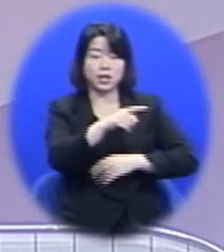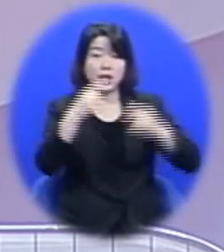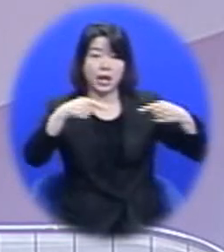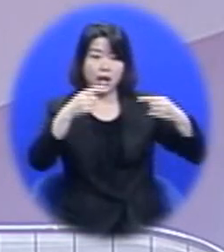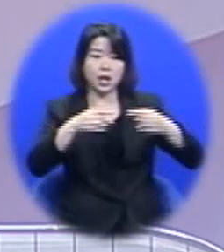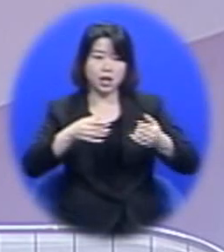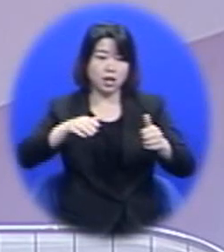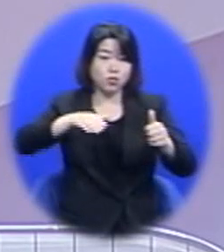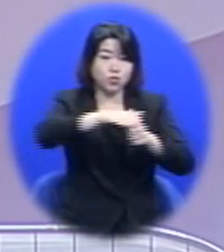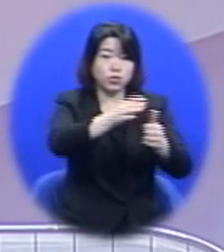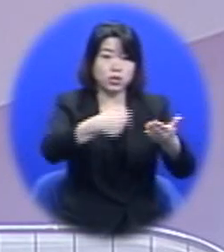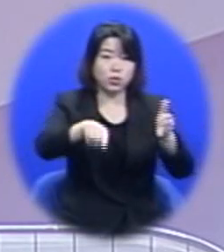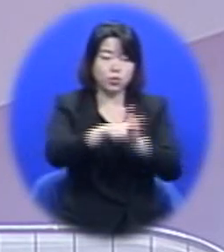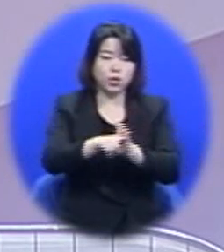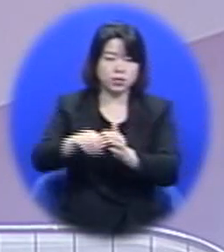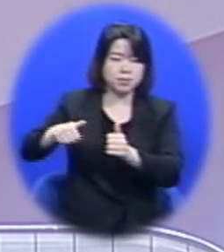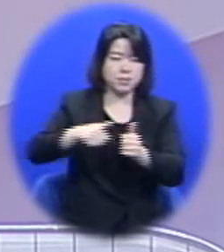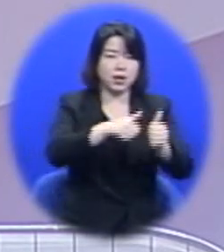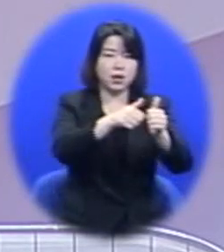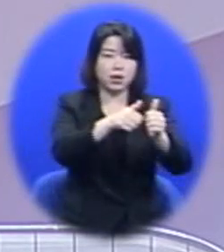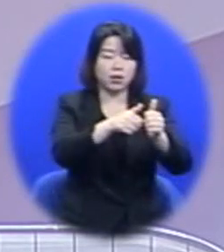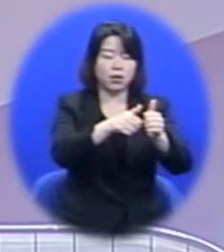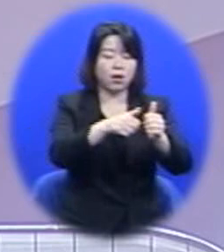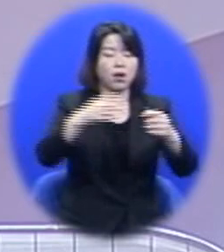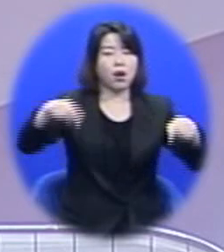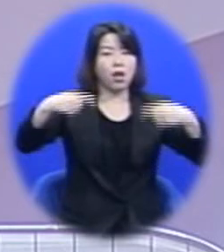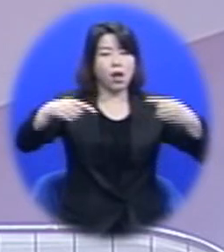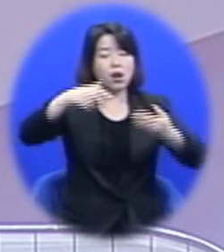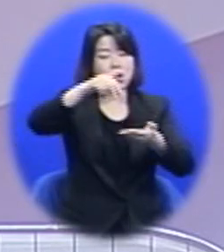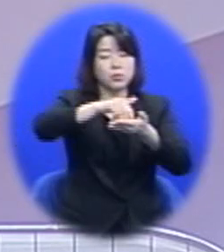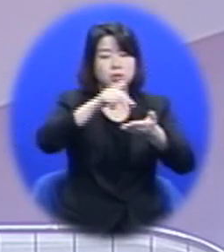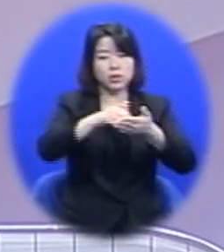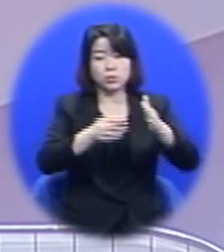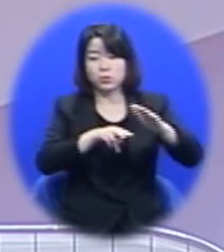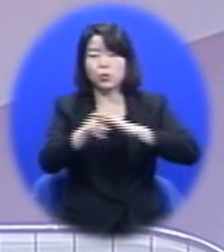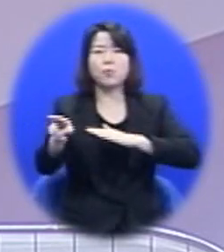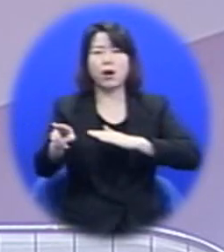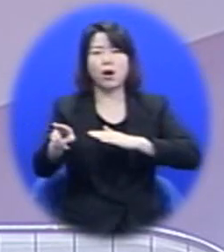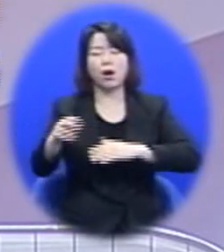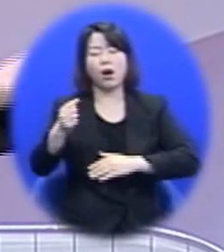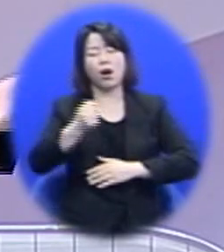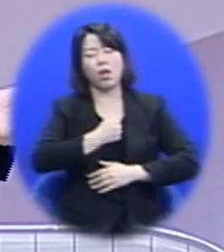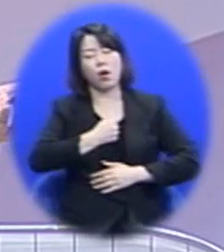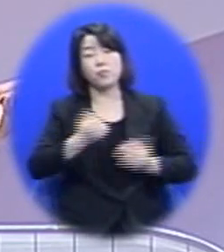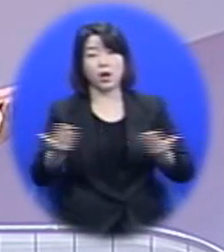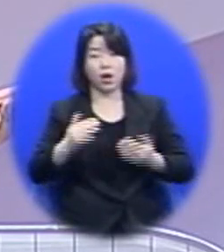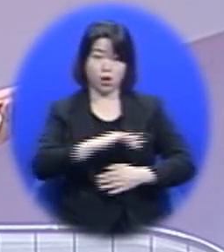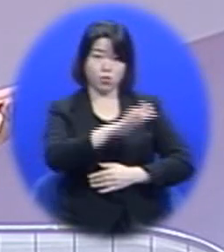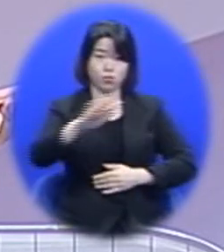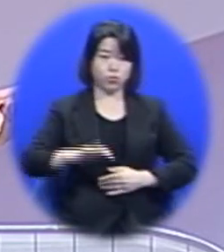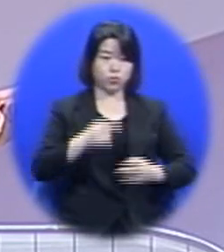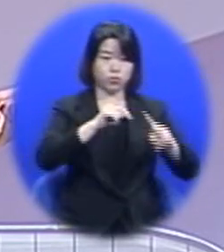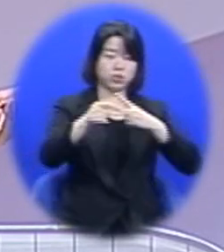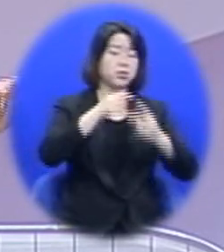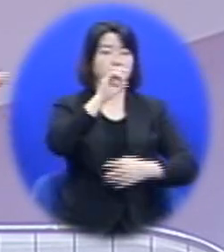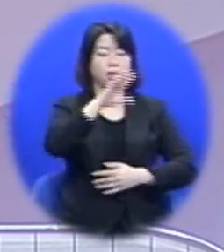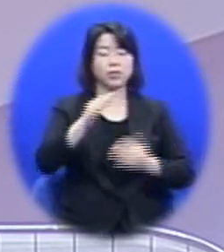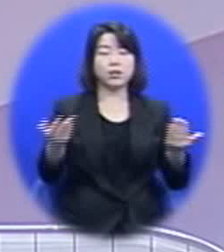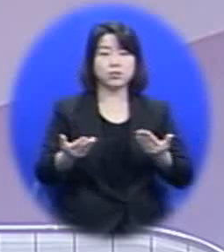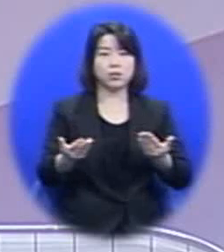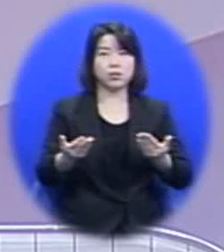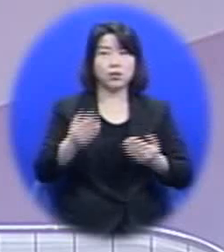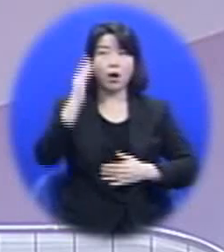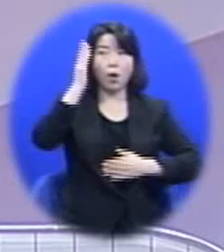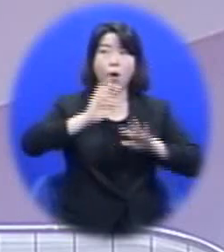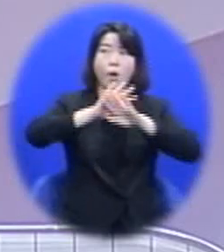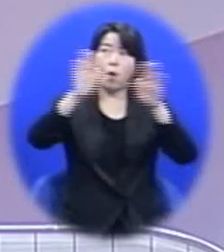엘리야는 도망을 갑니다. 엘리야로서는 속 터지는 일이에요. 우리로서도 이해가 안 되는 일입니다. 아니